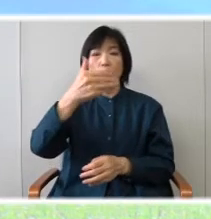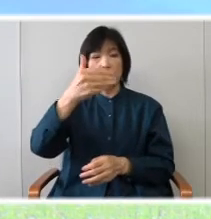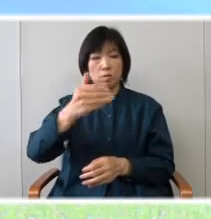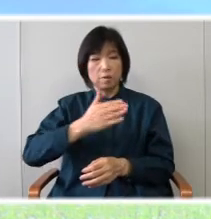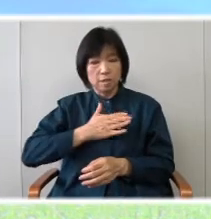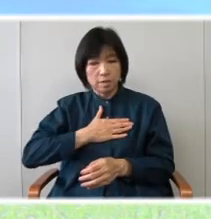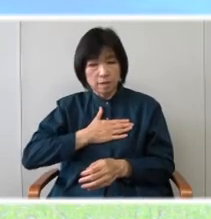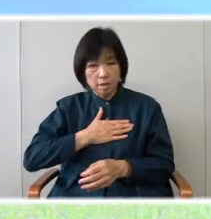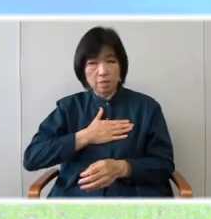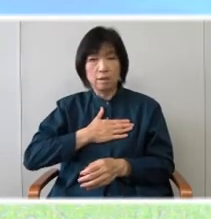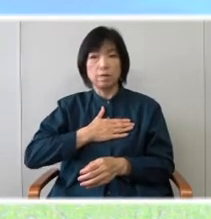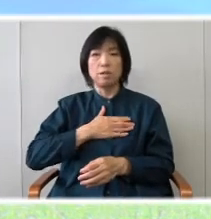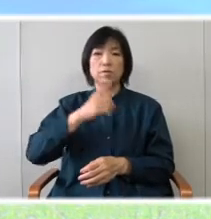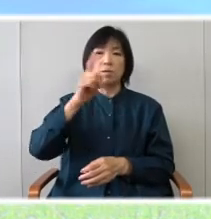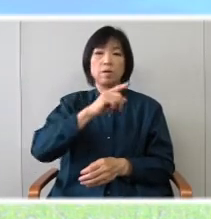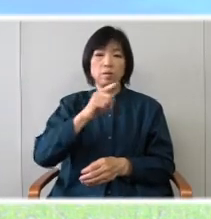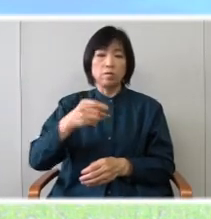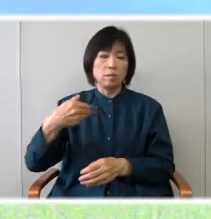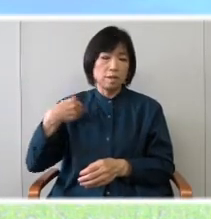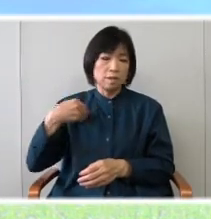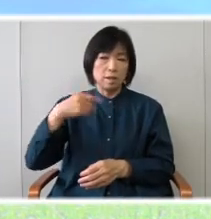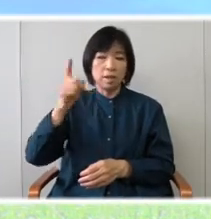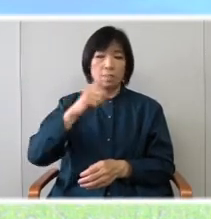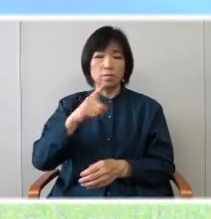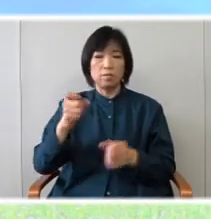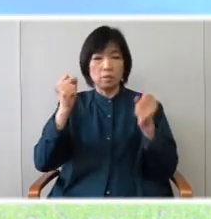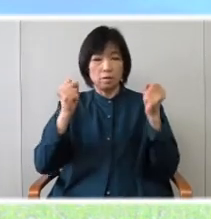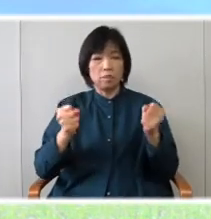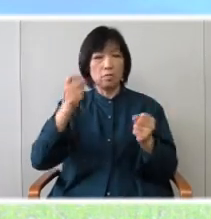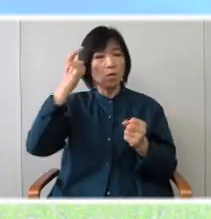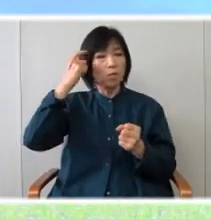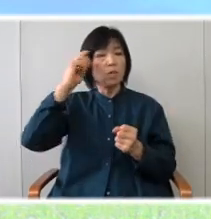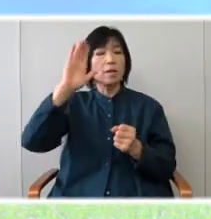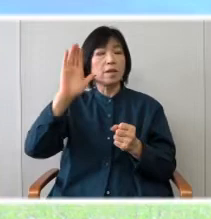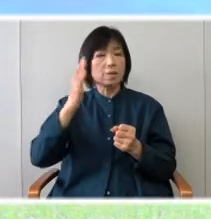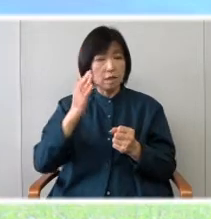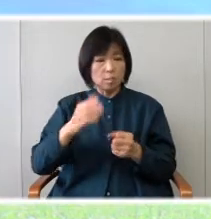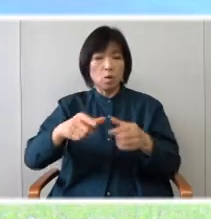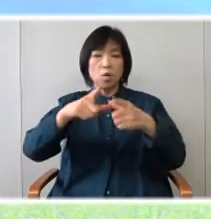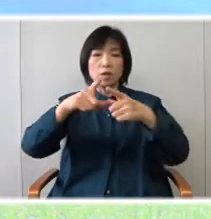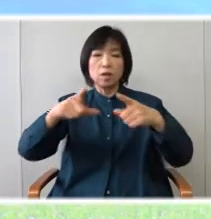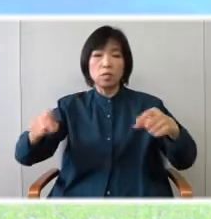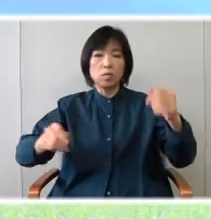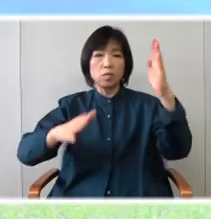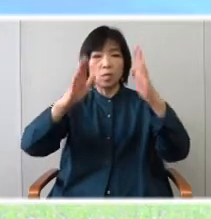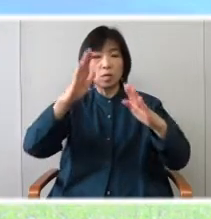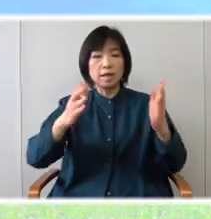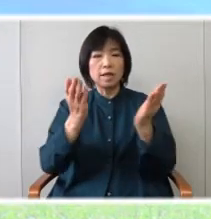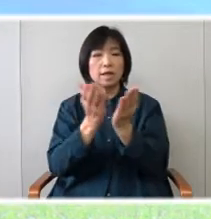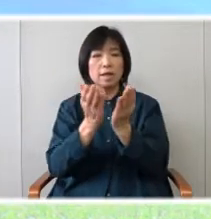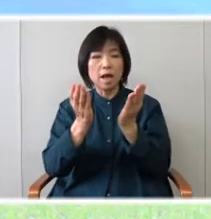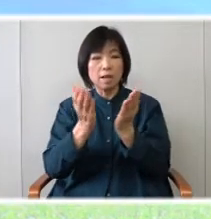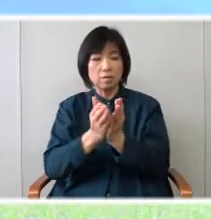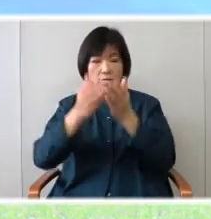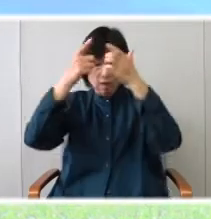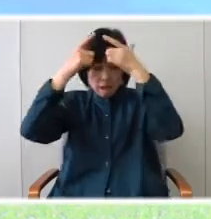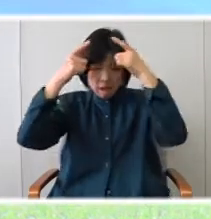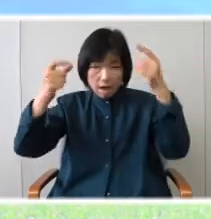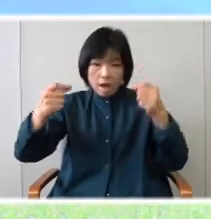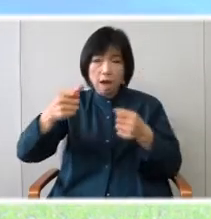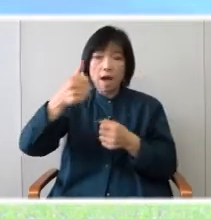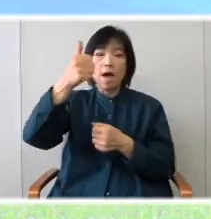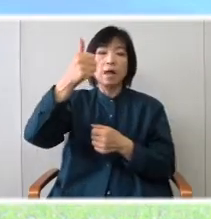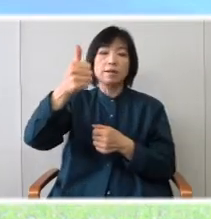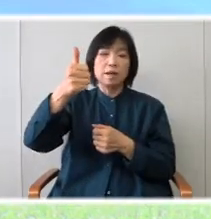と知らない方いるかもしれませんが、日本の林学博士の第1号ということで、高遠出身、新徳館